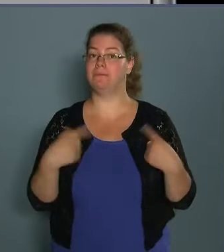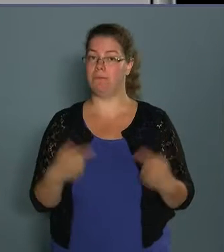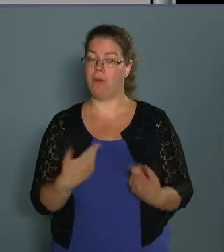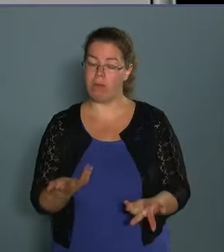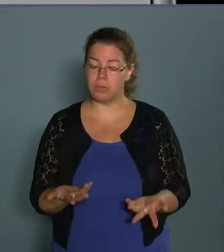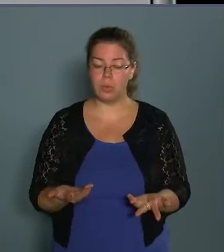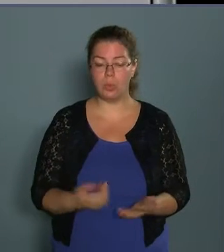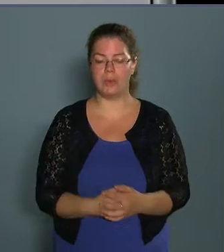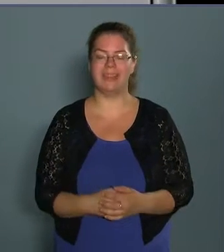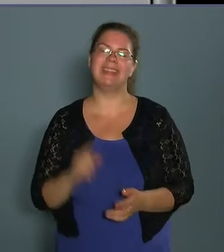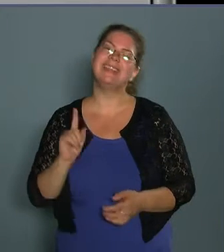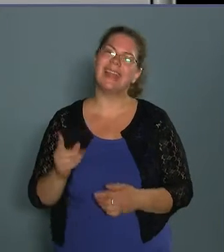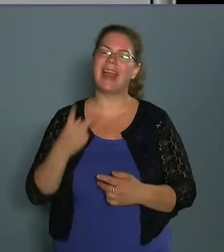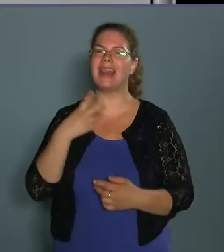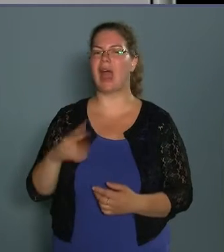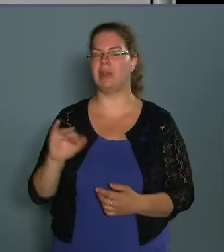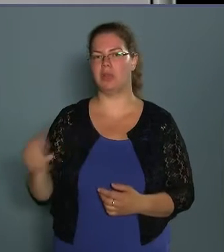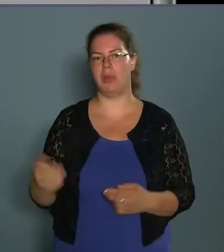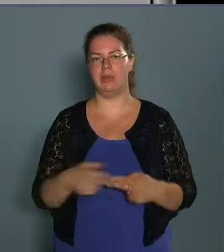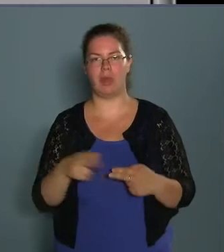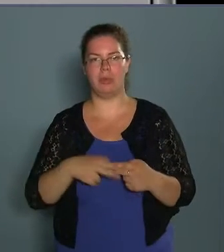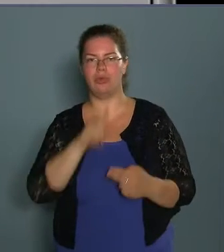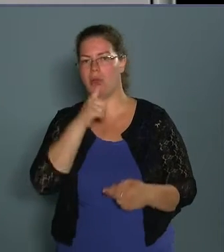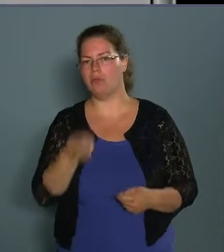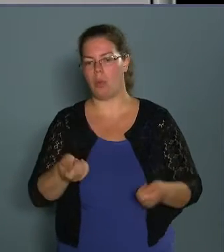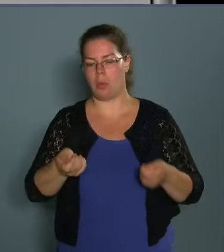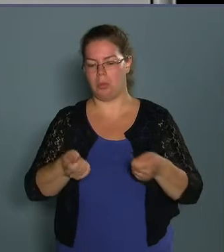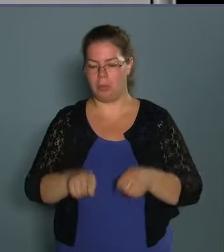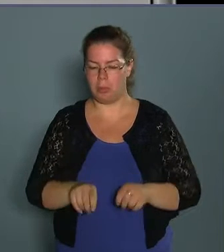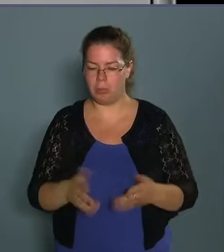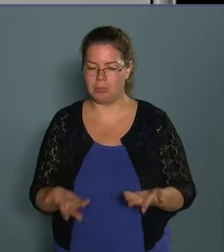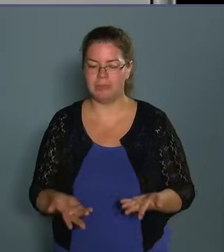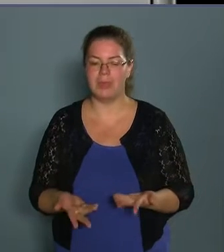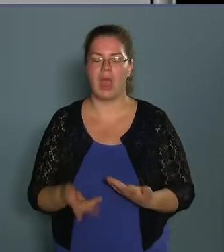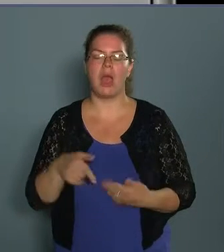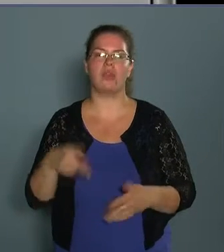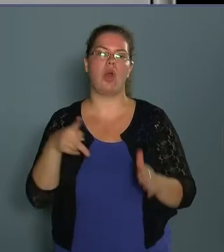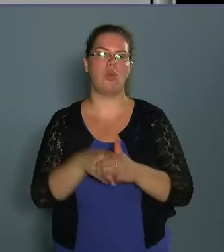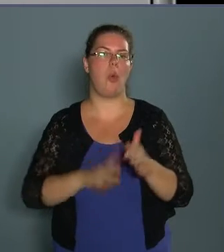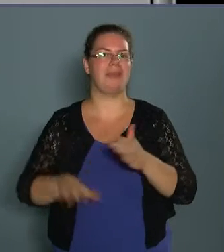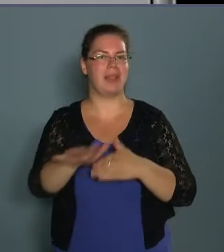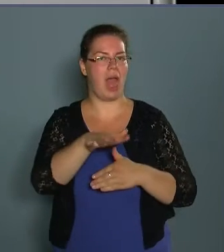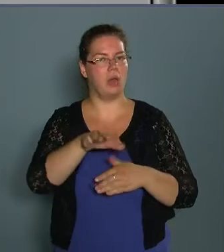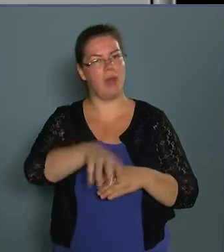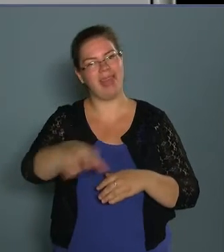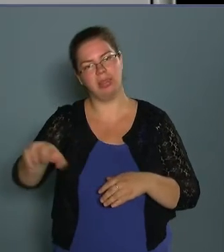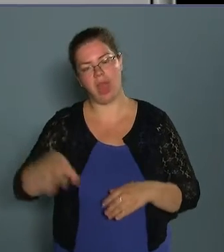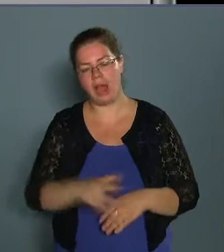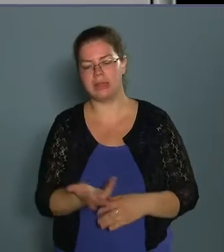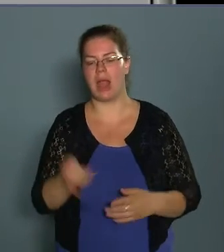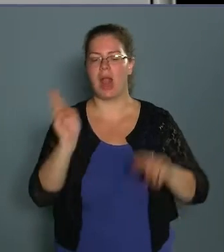vagyunk, de láthatóan és hamarosan be fog fejeződni, az a közterületeknek